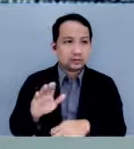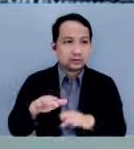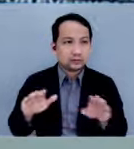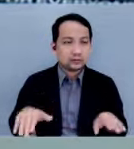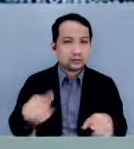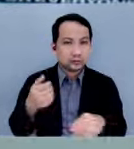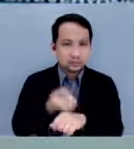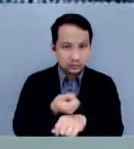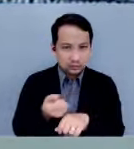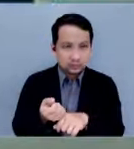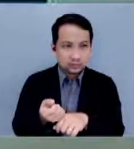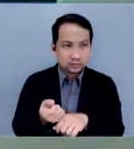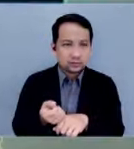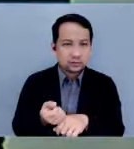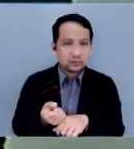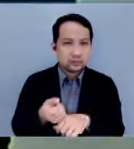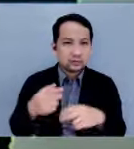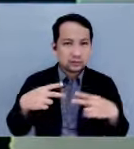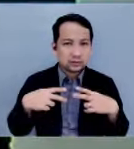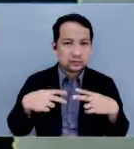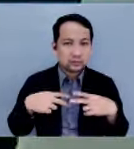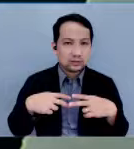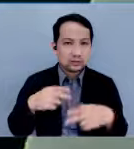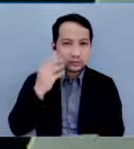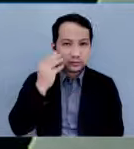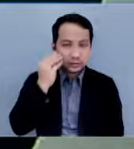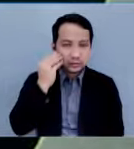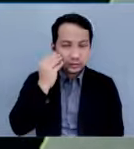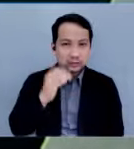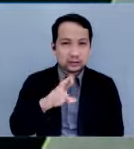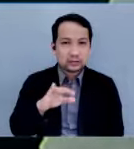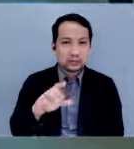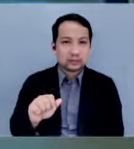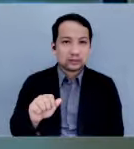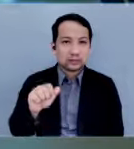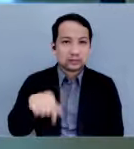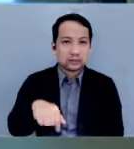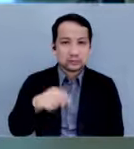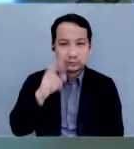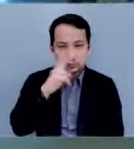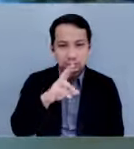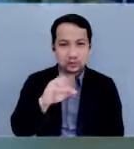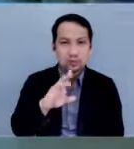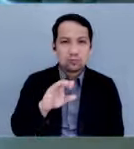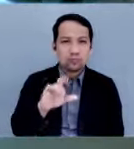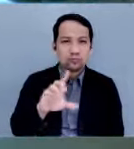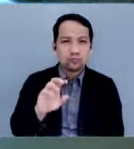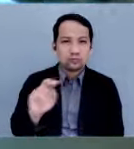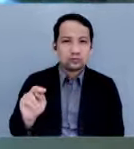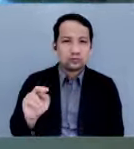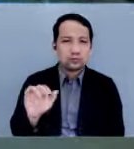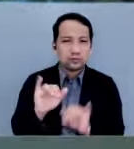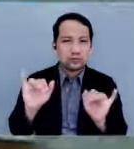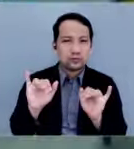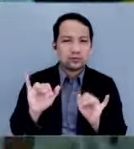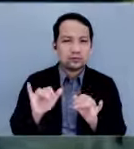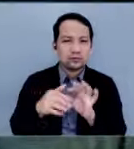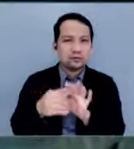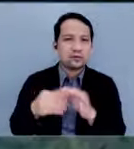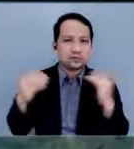biyahe. Bakasyon naman ang pakay ni Maria Balbiran ngayong Holy Week sa Romblon. Gaya ni Elizabeth, iniiwasan niya rin ang dagsa ng